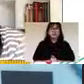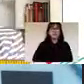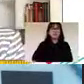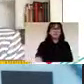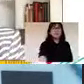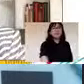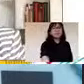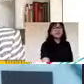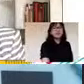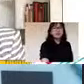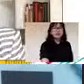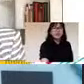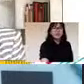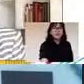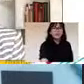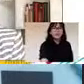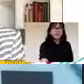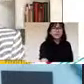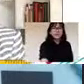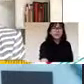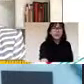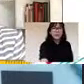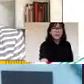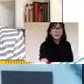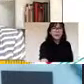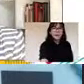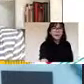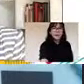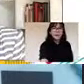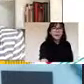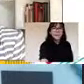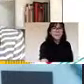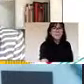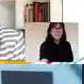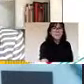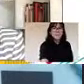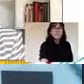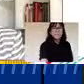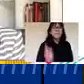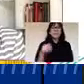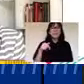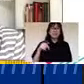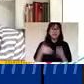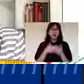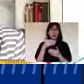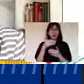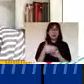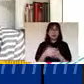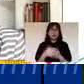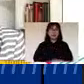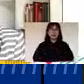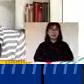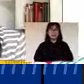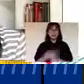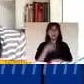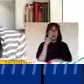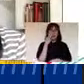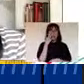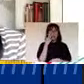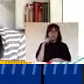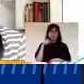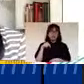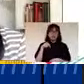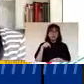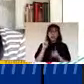ke pemaparan kami tadi, kita ke halaman berikutnya ya, bahwa kalau